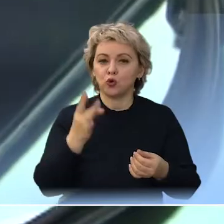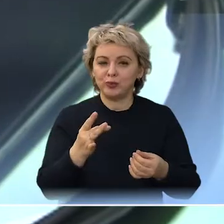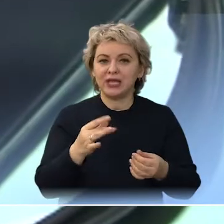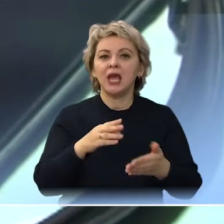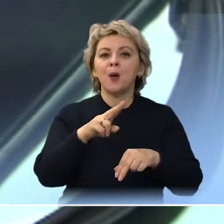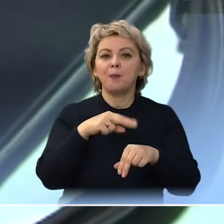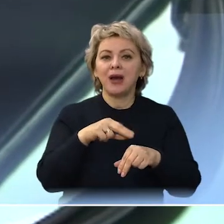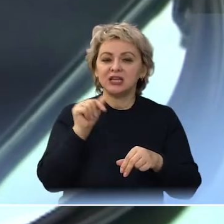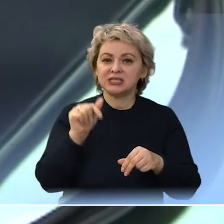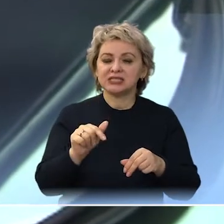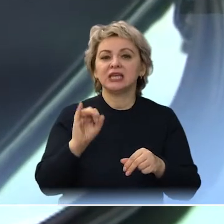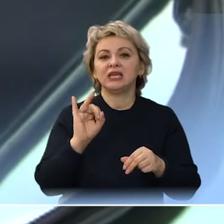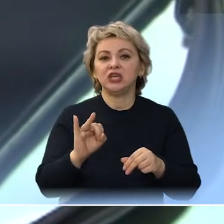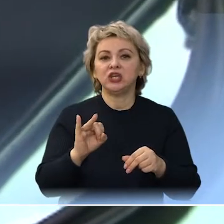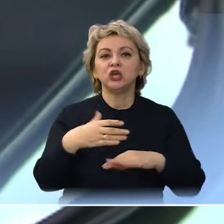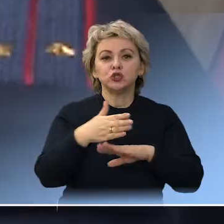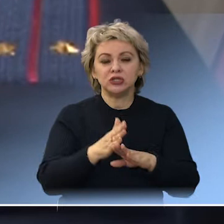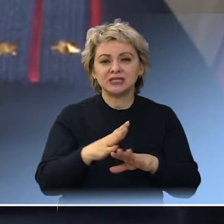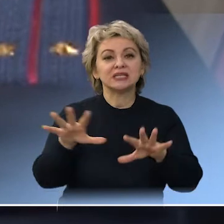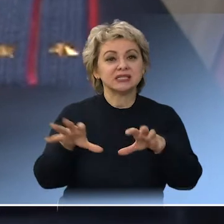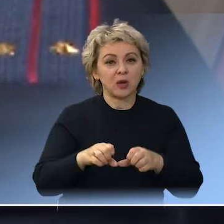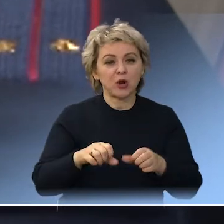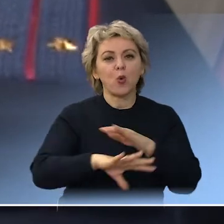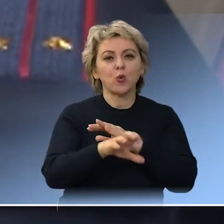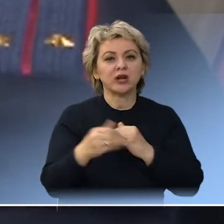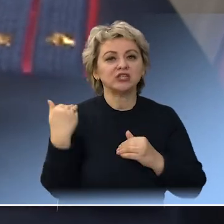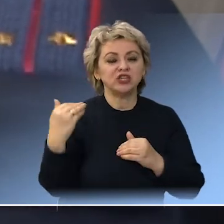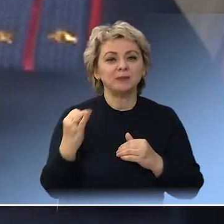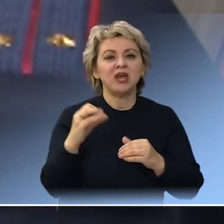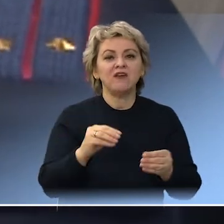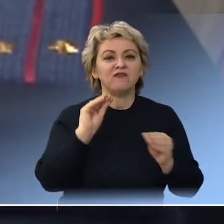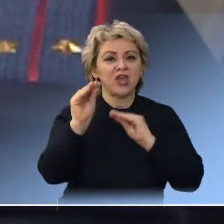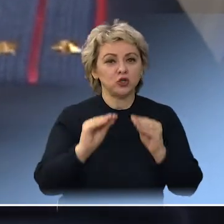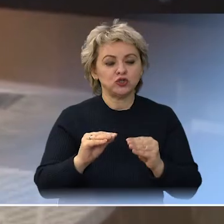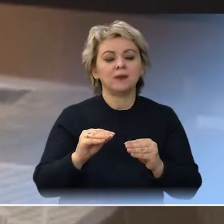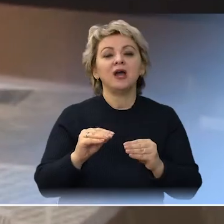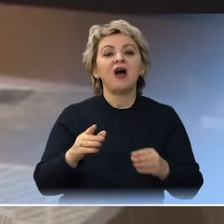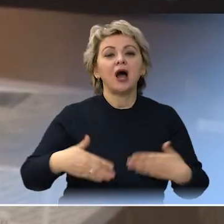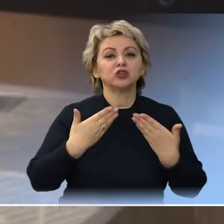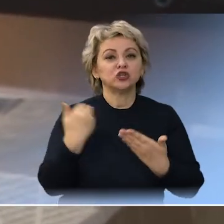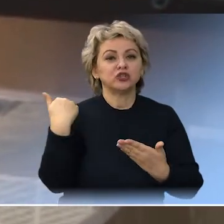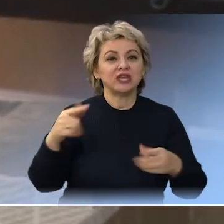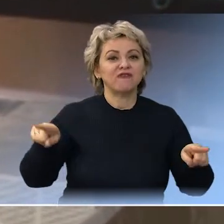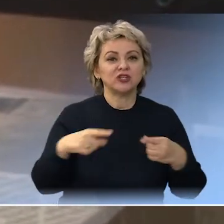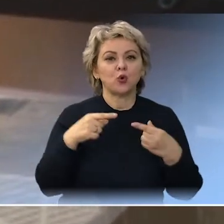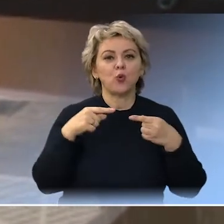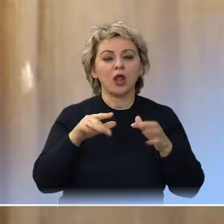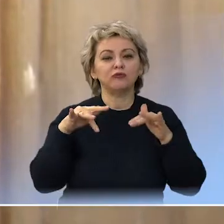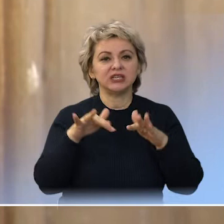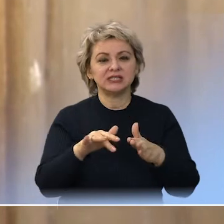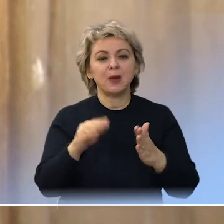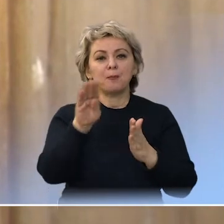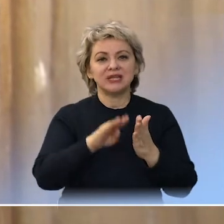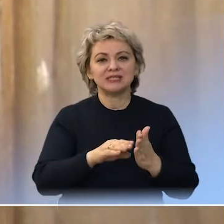рублей. Сотрудники правоохранительных органов частично изъяли украденное имущество у подозреваемого. В отношении его возбуждены уголовные дела